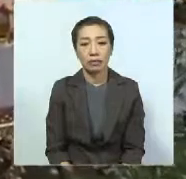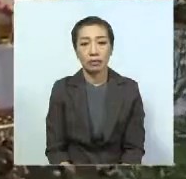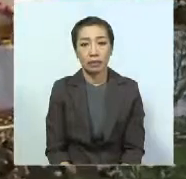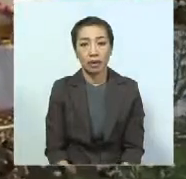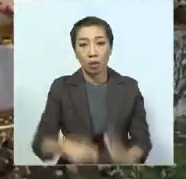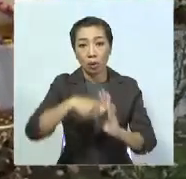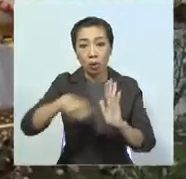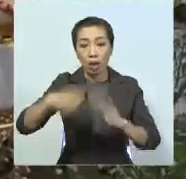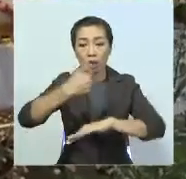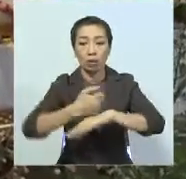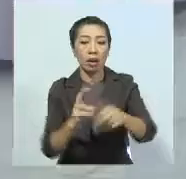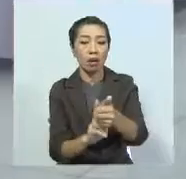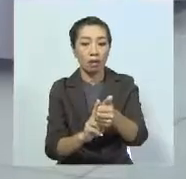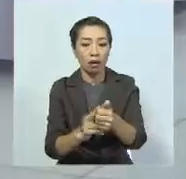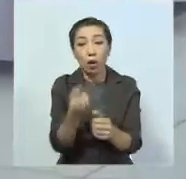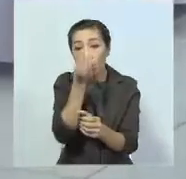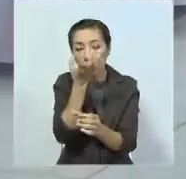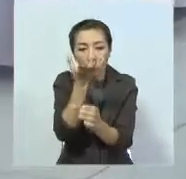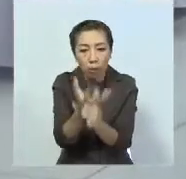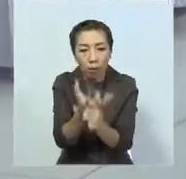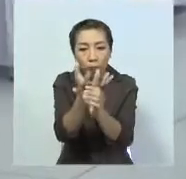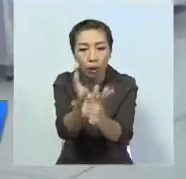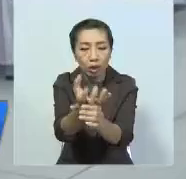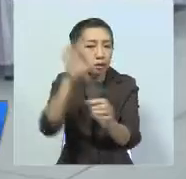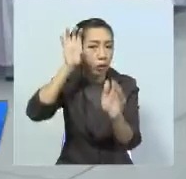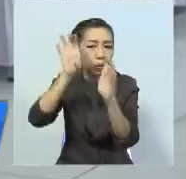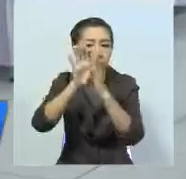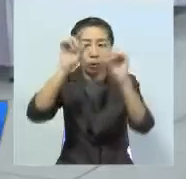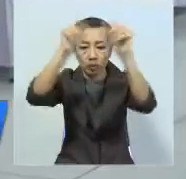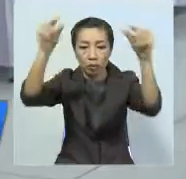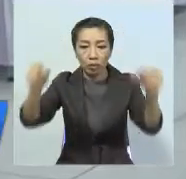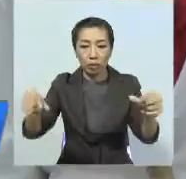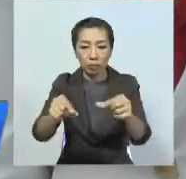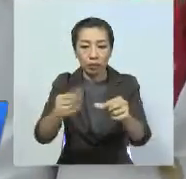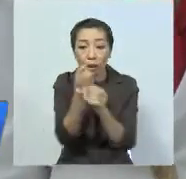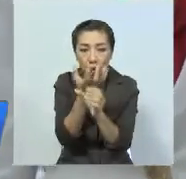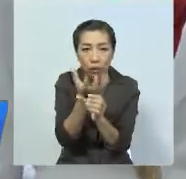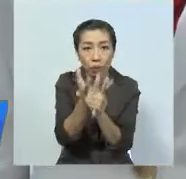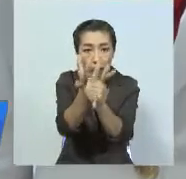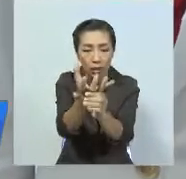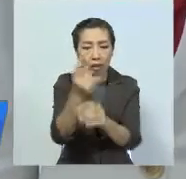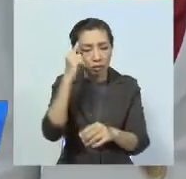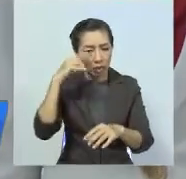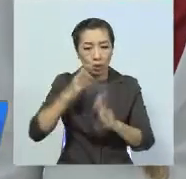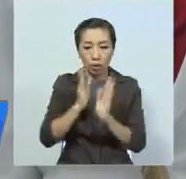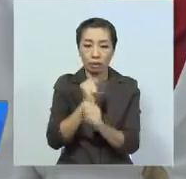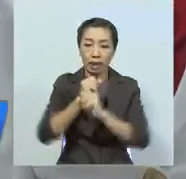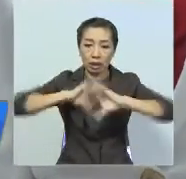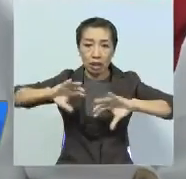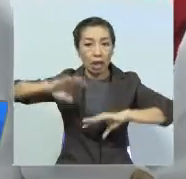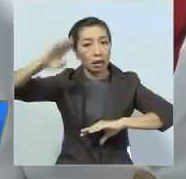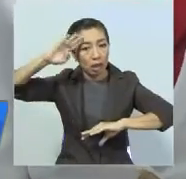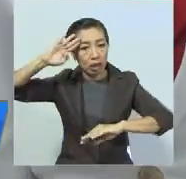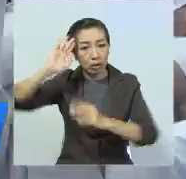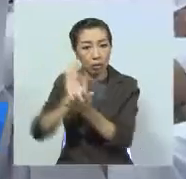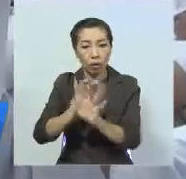การจังหวัดนครราชสีมาได้วางพานพุ่มดอกไม้สดต่อหน้าพระบรมฉายาลักษณ์โดยมีหัวหน้าส่วนราชการทหารตำรว